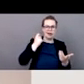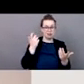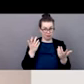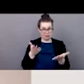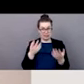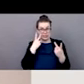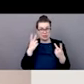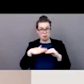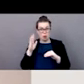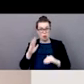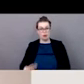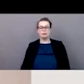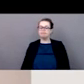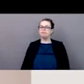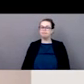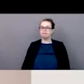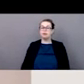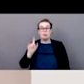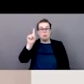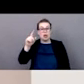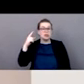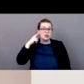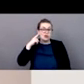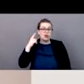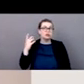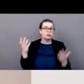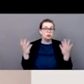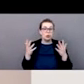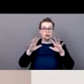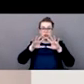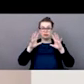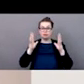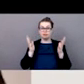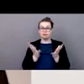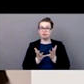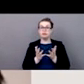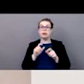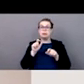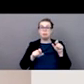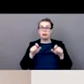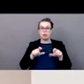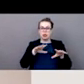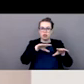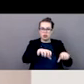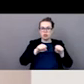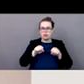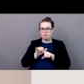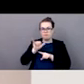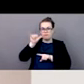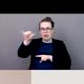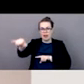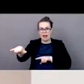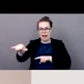ce soit des personnes qui se trafiquent des êtres humains a diminué à cause de la clôture des frontières et